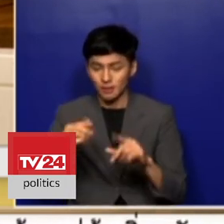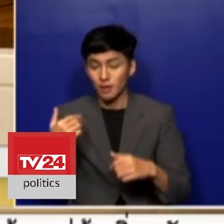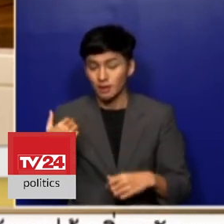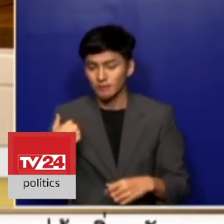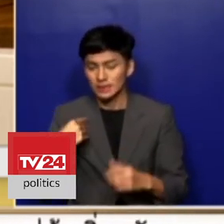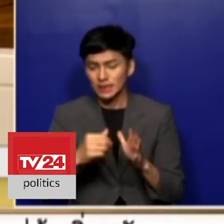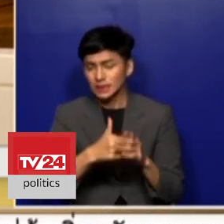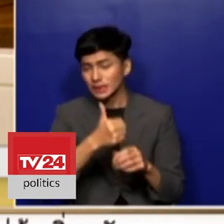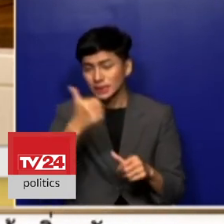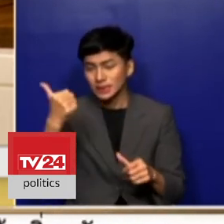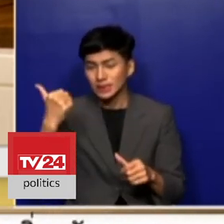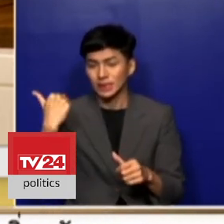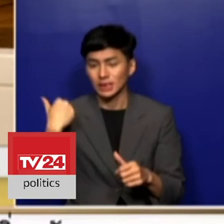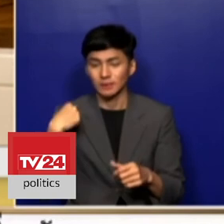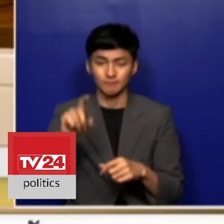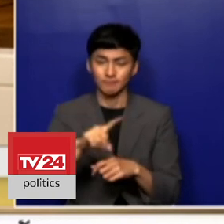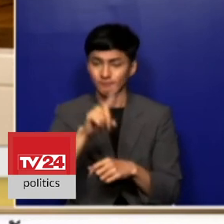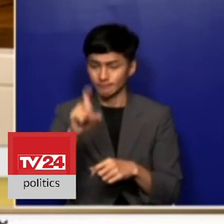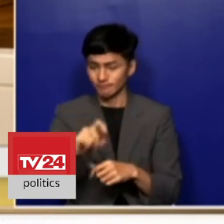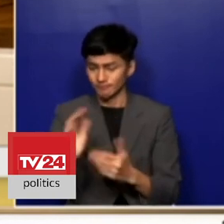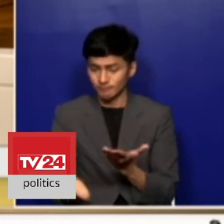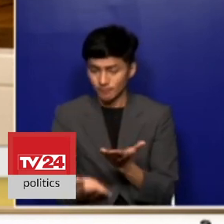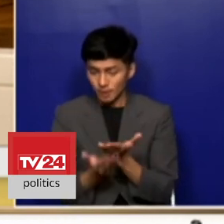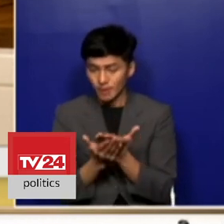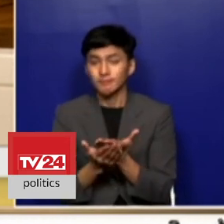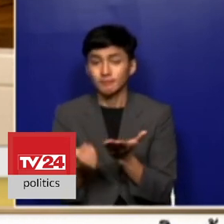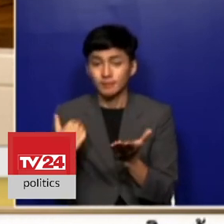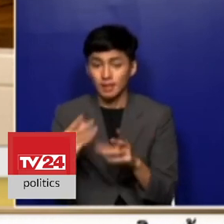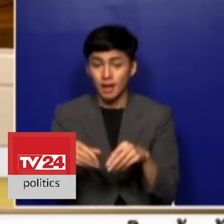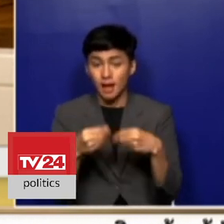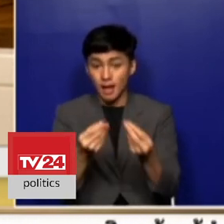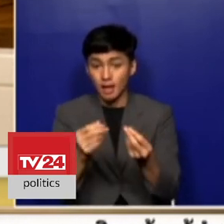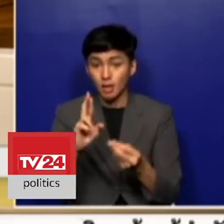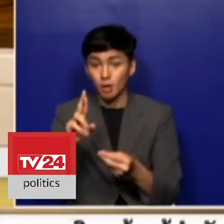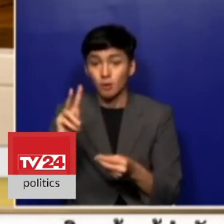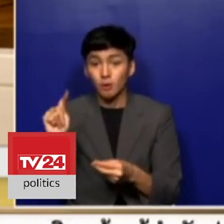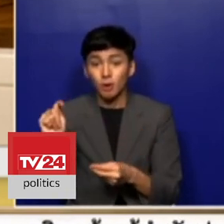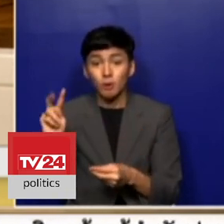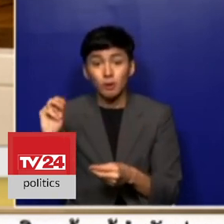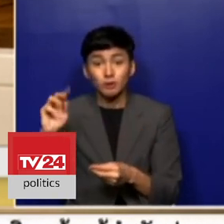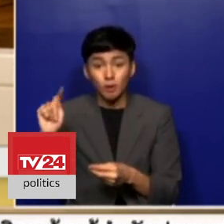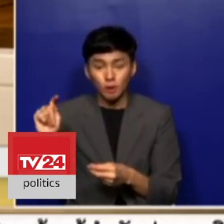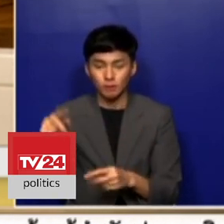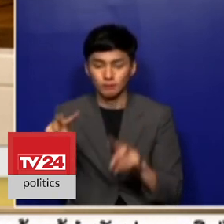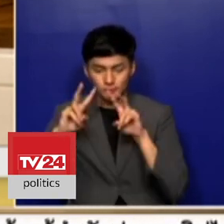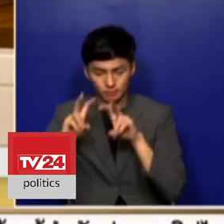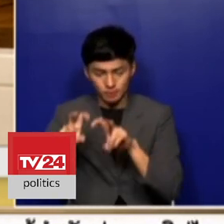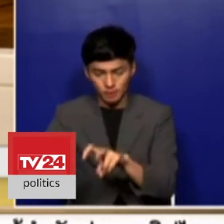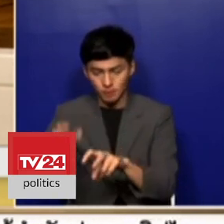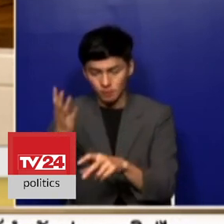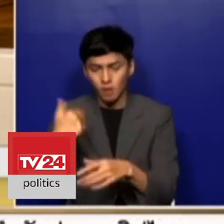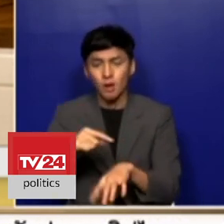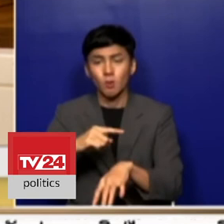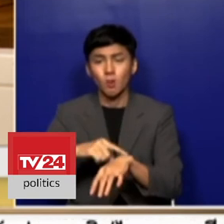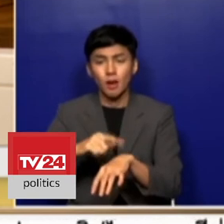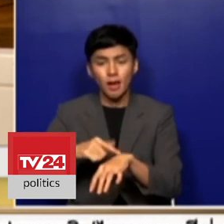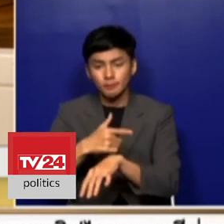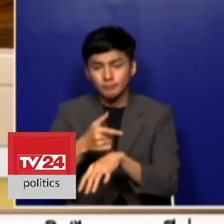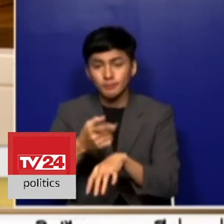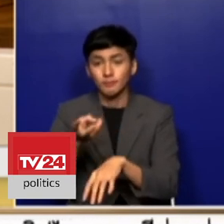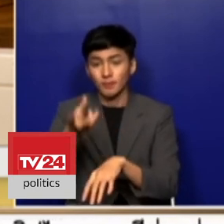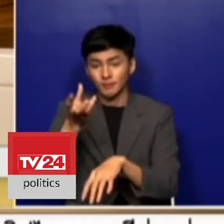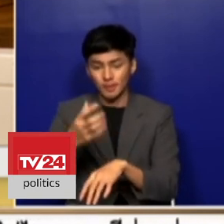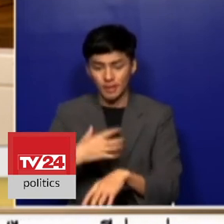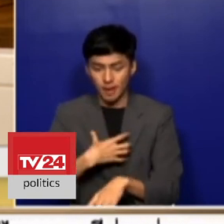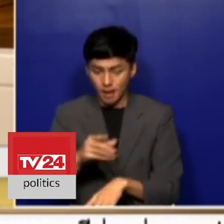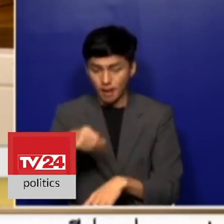ให้ข้อสังเกตเอาไว้เพื่อให้รัฐบาลนำไปศึกษาต่อในเชิงลึกซึ่งเพื่อเป็นการประหยัดเวลาของสภาแห่งนี้ค่ะทั้ง